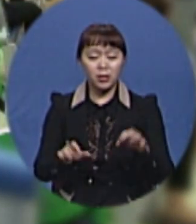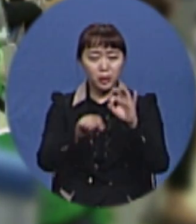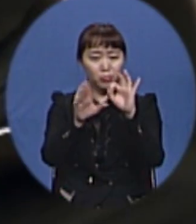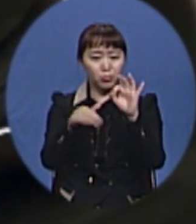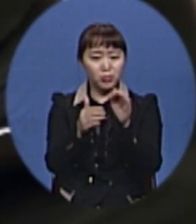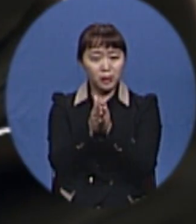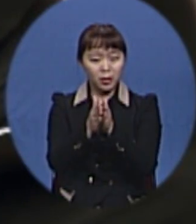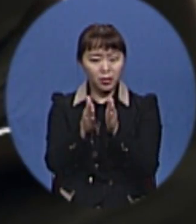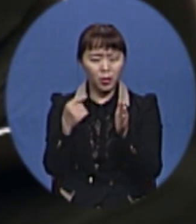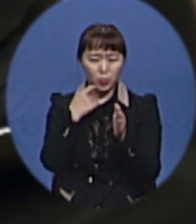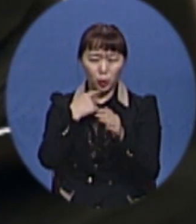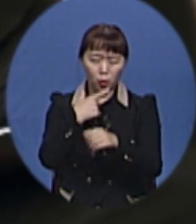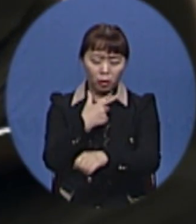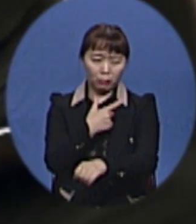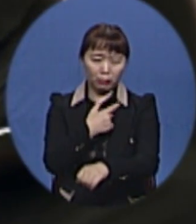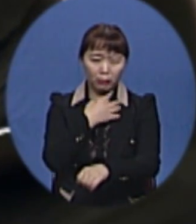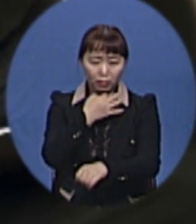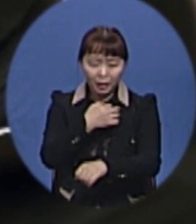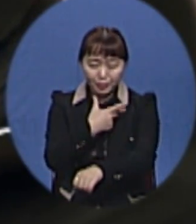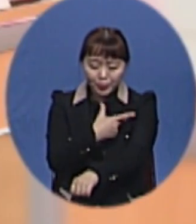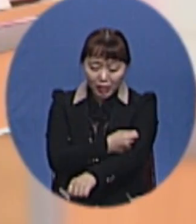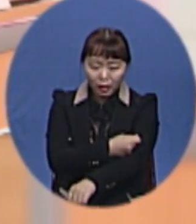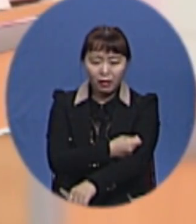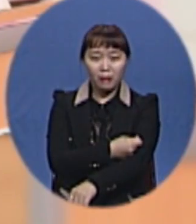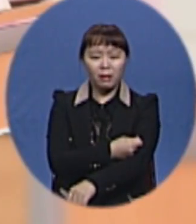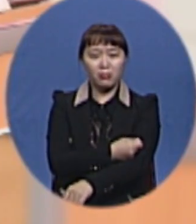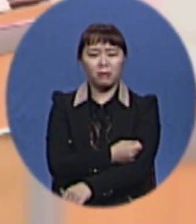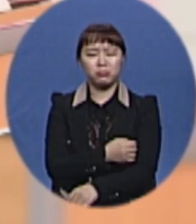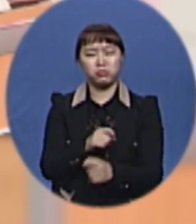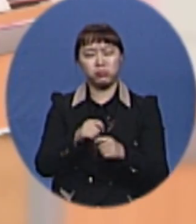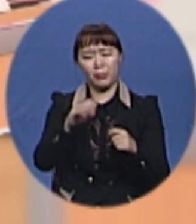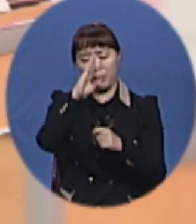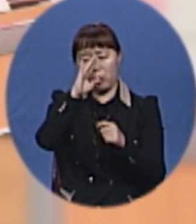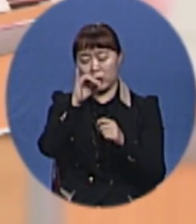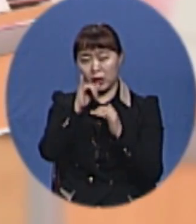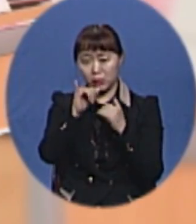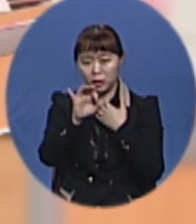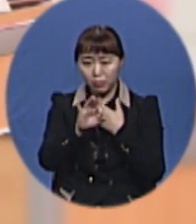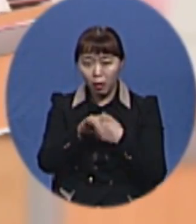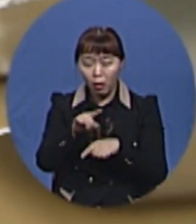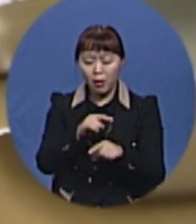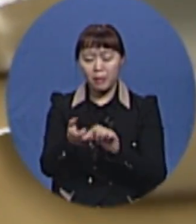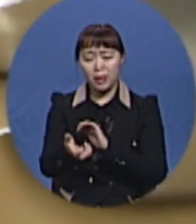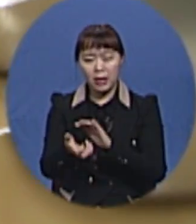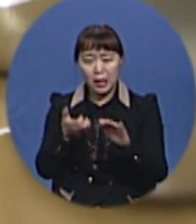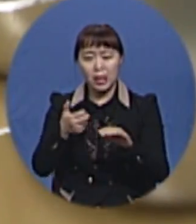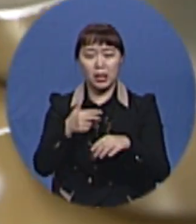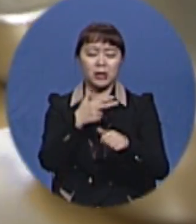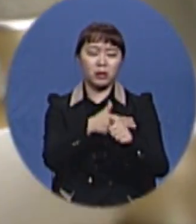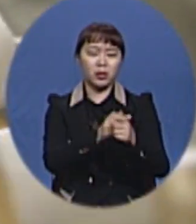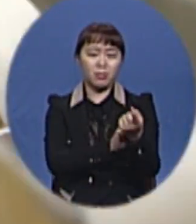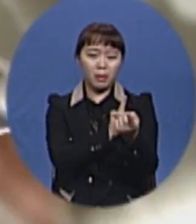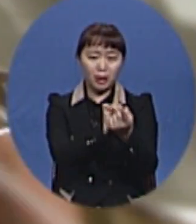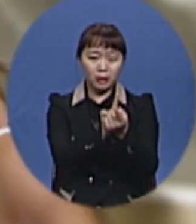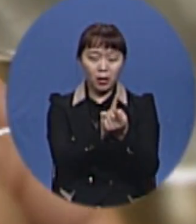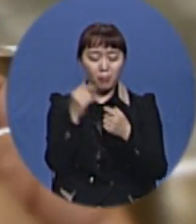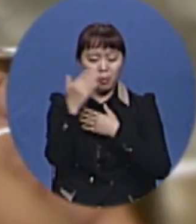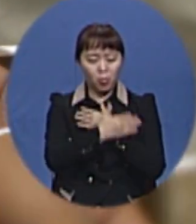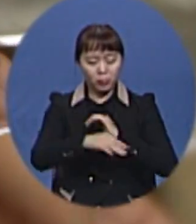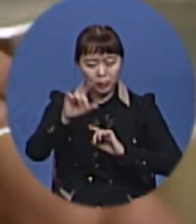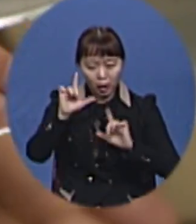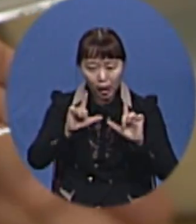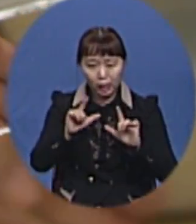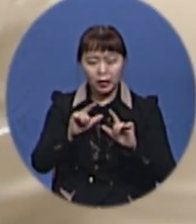10월부터 시작된 독감 예방접종. 만성질환이 있는 분들은 접종 전에 주치의와 만나 몸